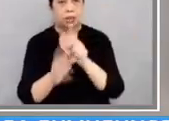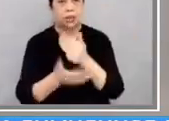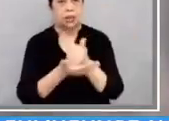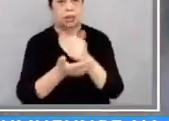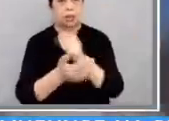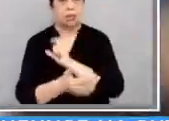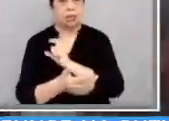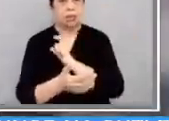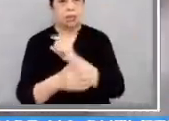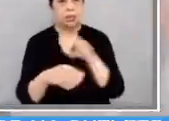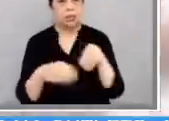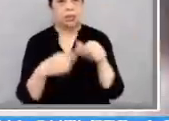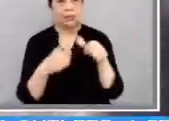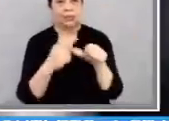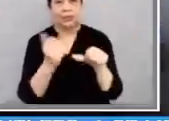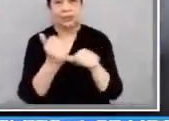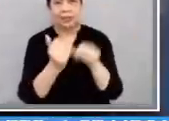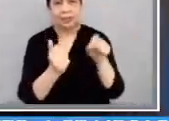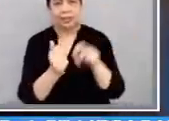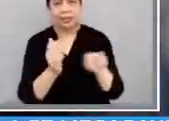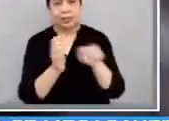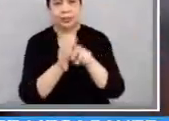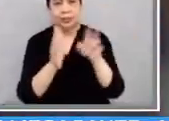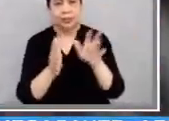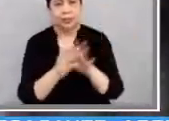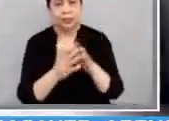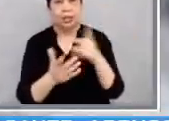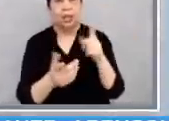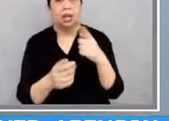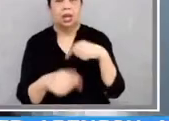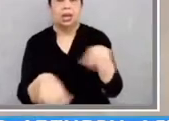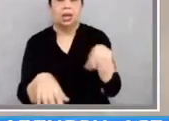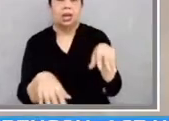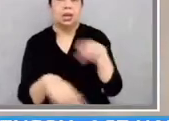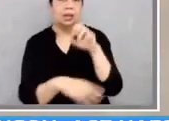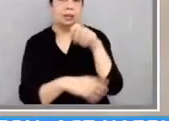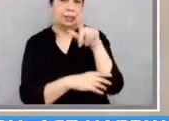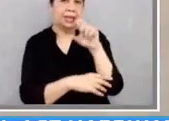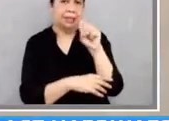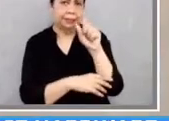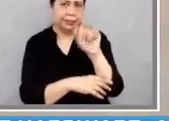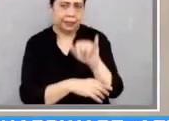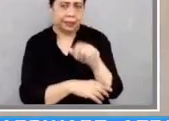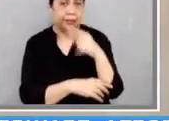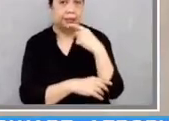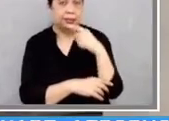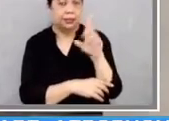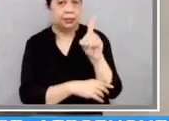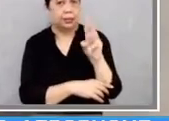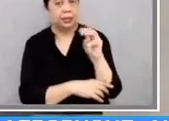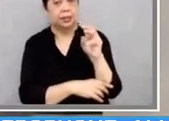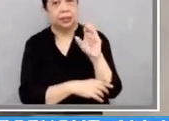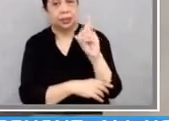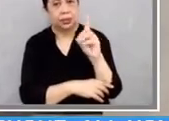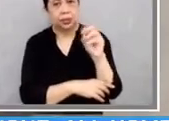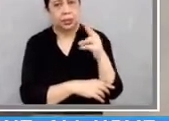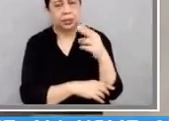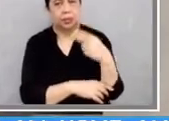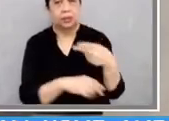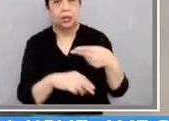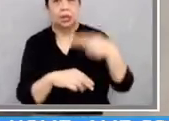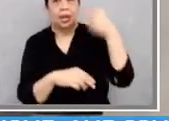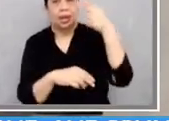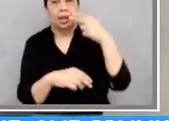bigyan ng first aid ang pasahero. Inatake pala ng epilepsy ang pasahero. Ayon sa Department of Health, tumataas ang risk ng isang taong may